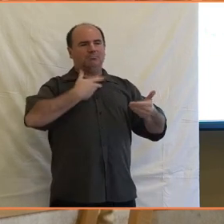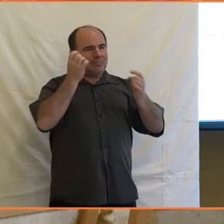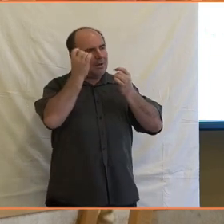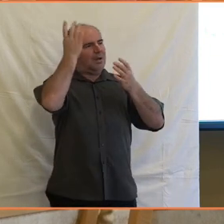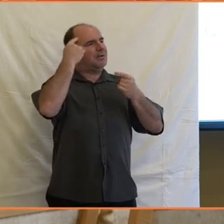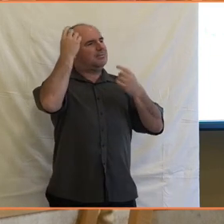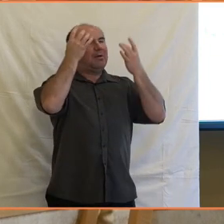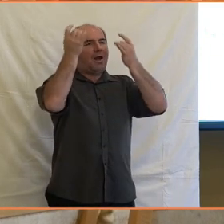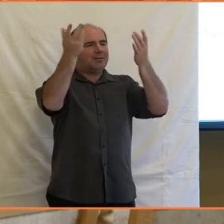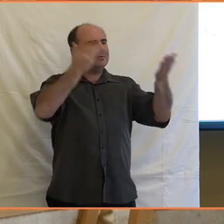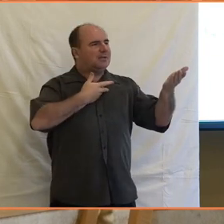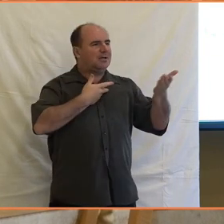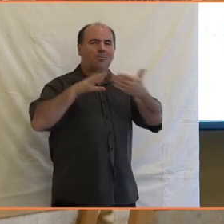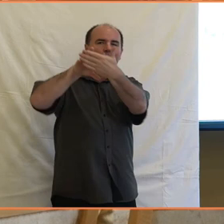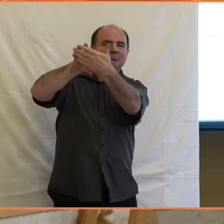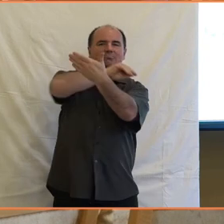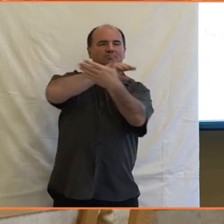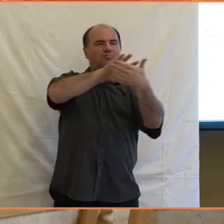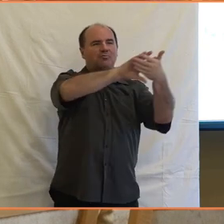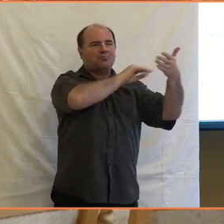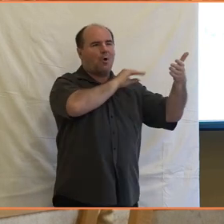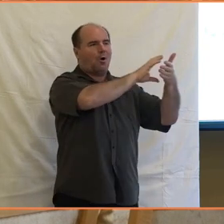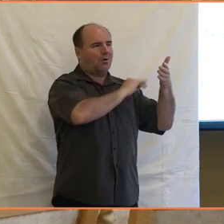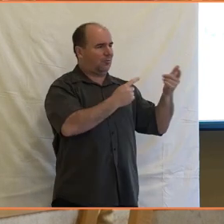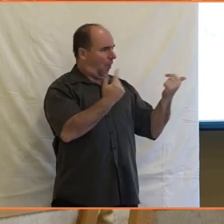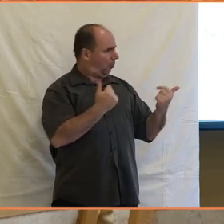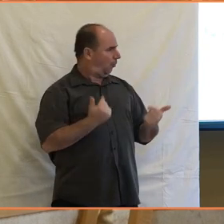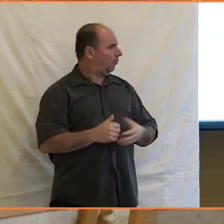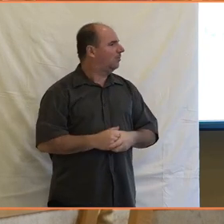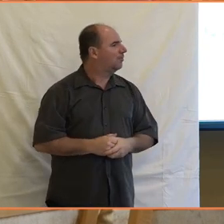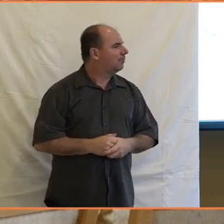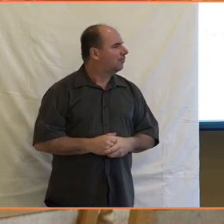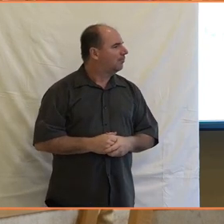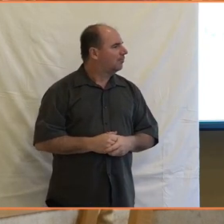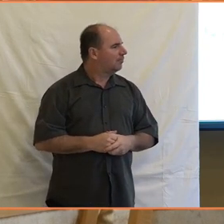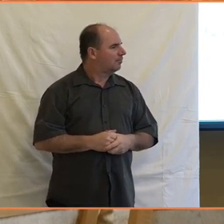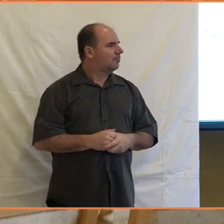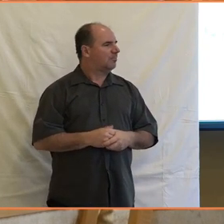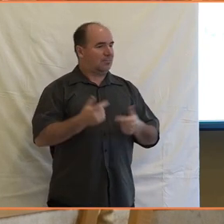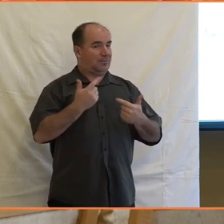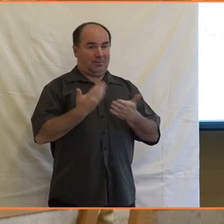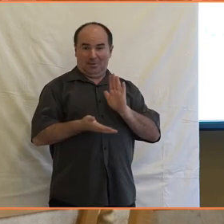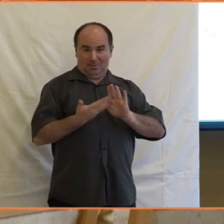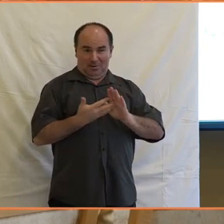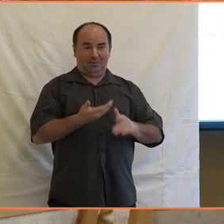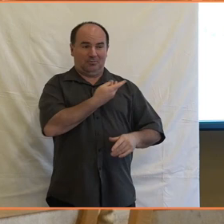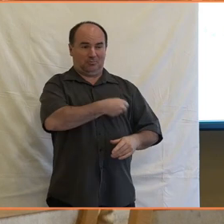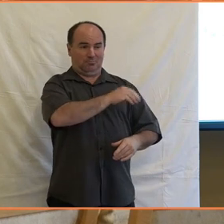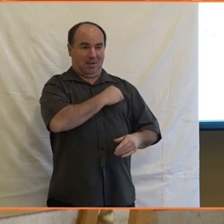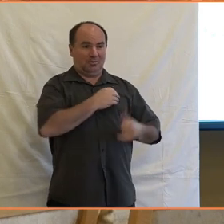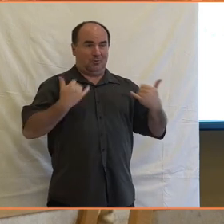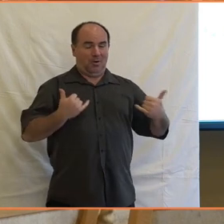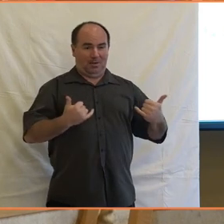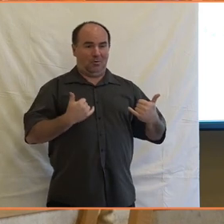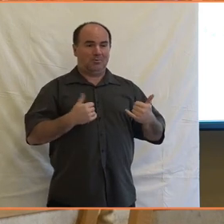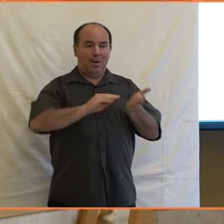odstrašující příklady. Já možná jenom k tomu řeknu třeba příklad jako typově. Třeba ve Španělsku byla letos petice, kterou podepsalo více než